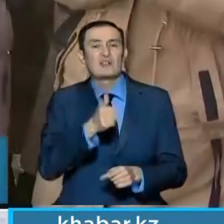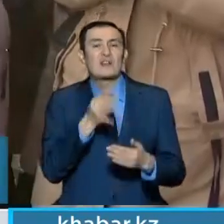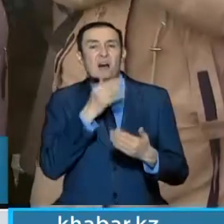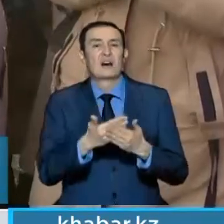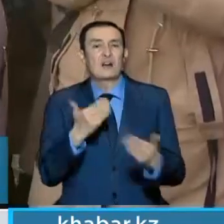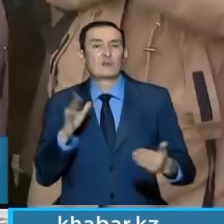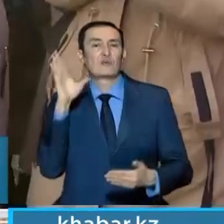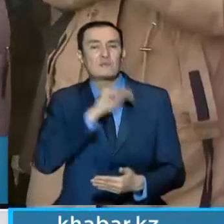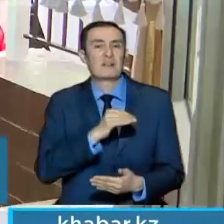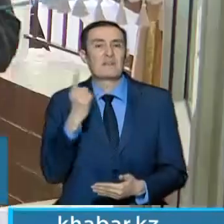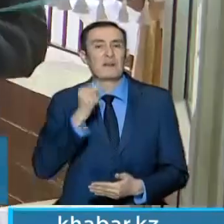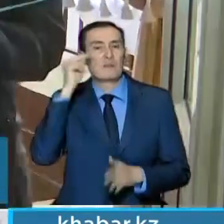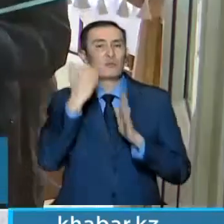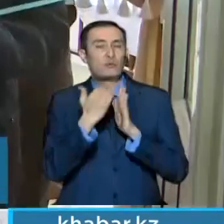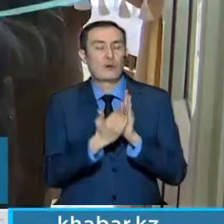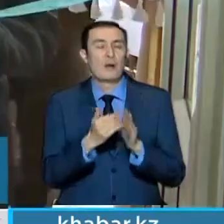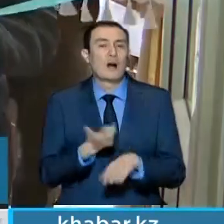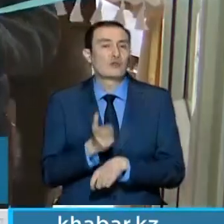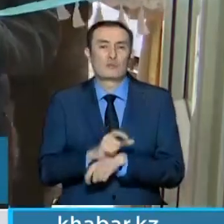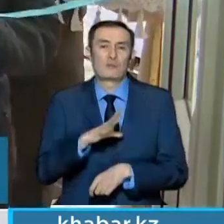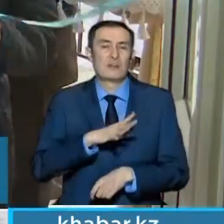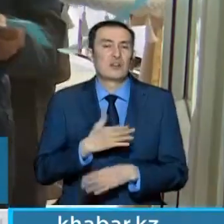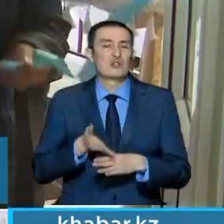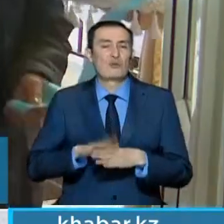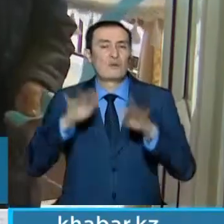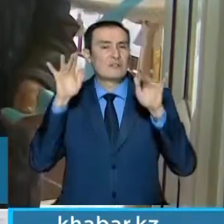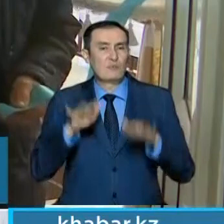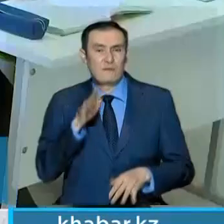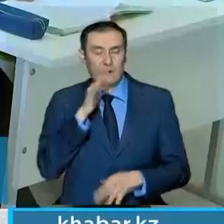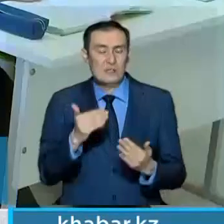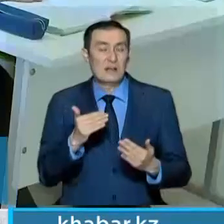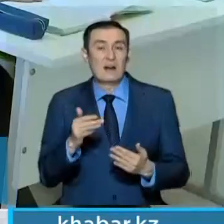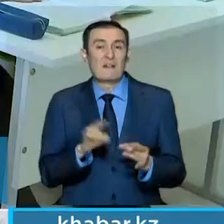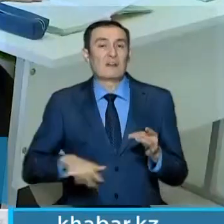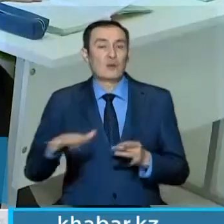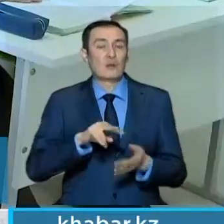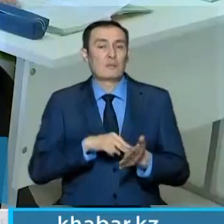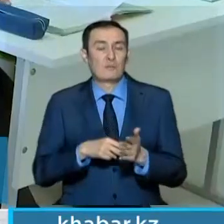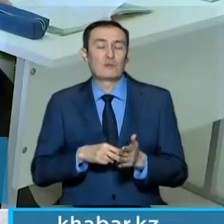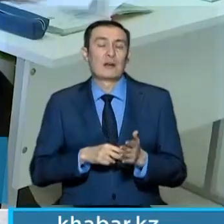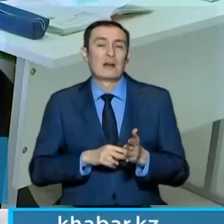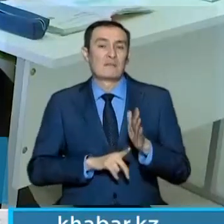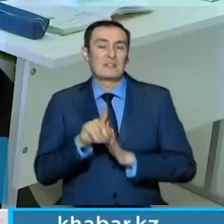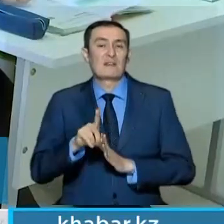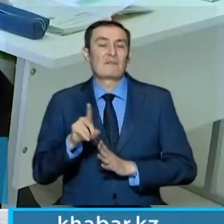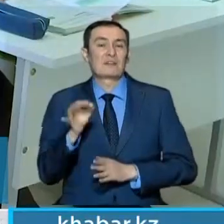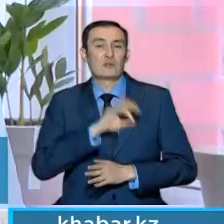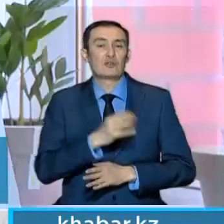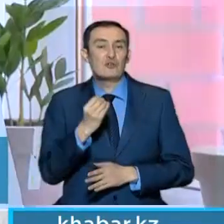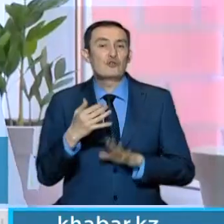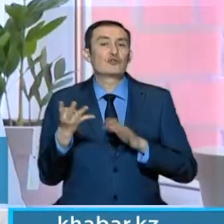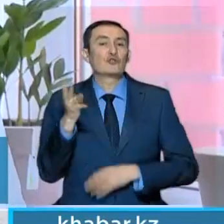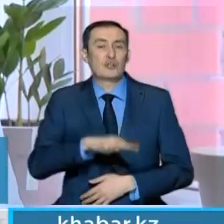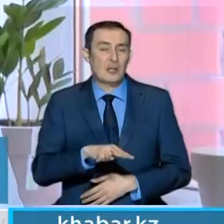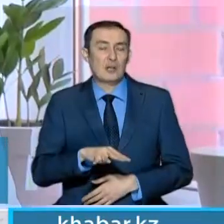чтобы успеть к первым урокам. Особенно тяжело было зимой. Кроме того, в этом году в районе планируется ввести в эксплуатацию еще